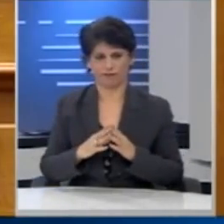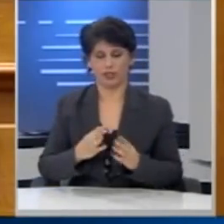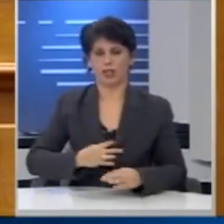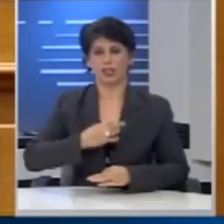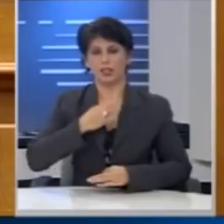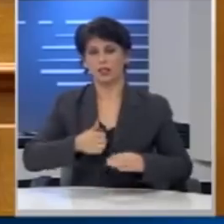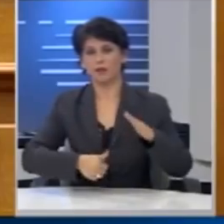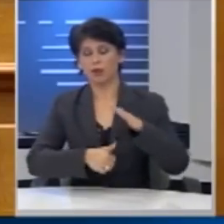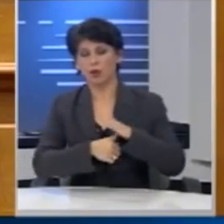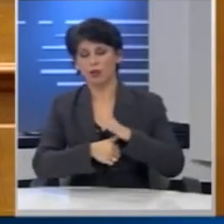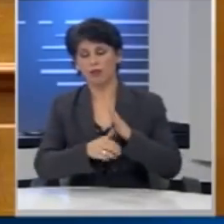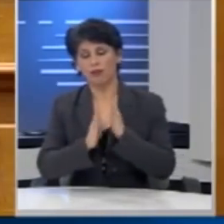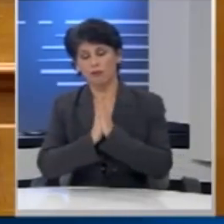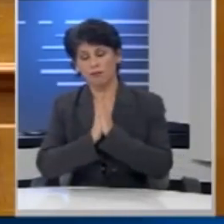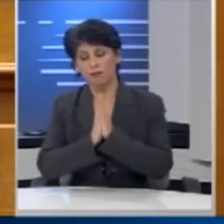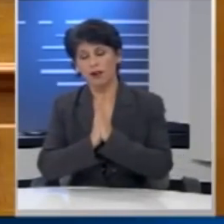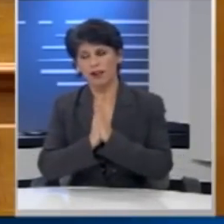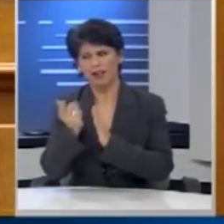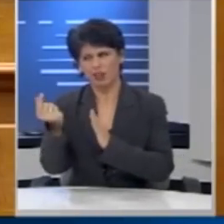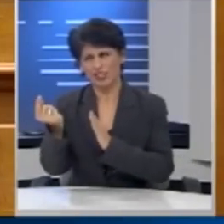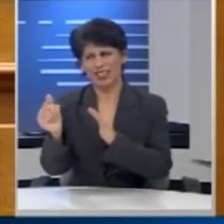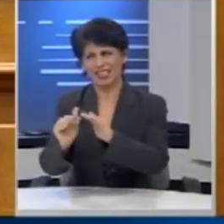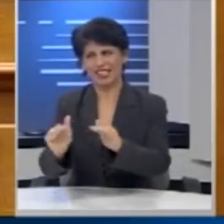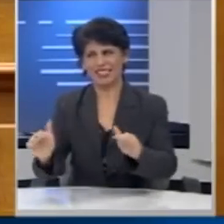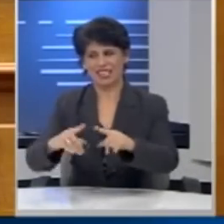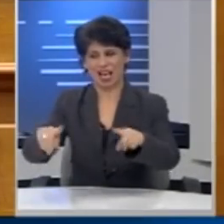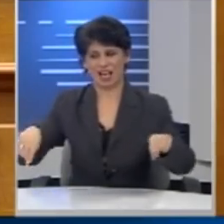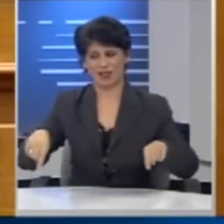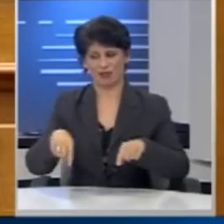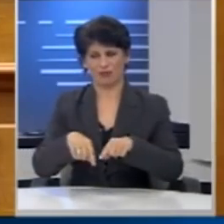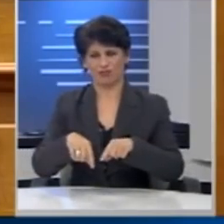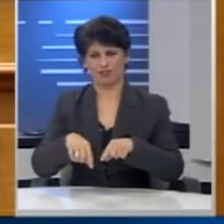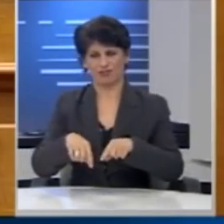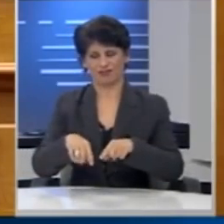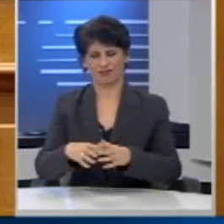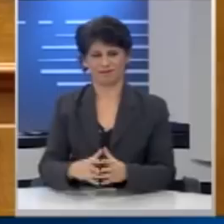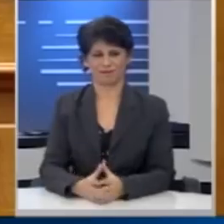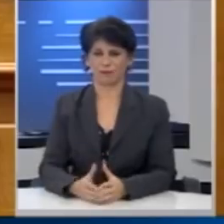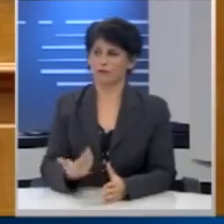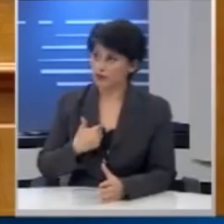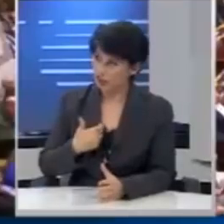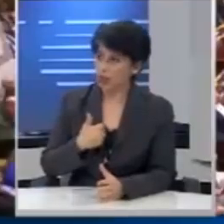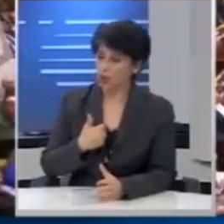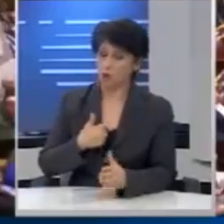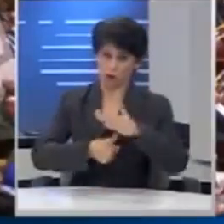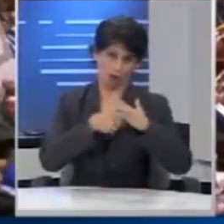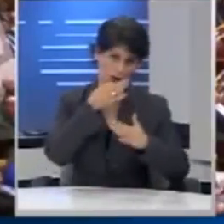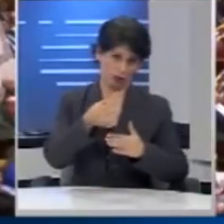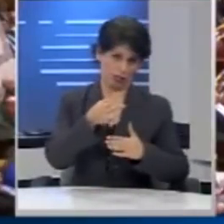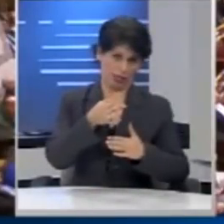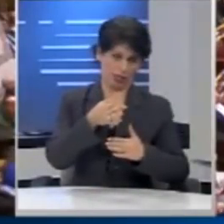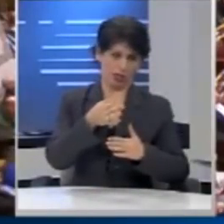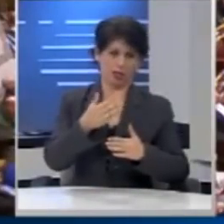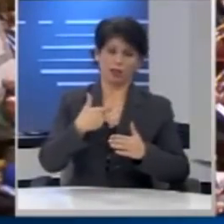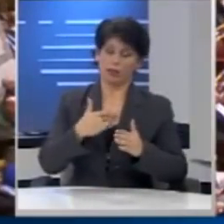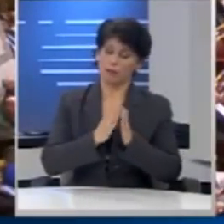Κύριε Πρόεδρε, θα παρακαλούσα για λίγη ησυχία στην αίθουσα. Και εγώ με τη σειρά μου θα παρακαλούσα τους συναδέλφους,